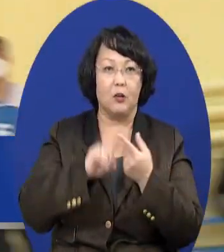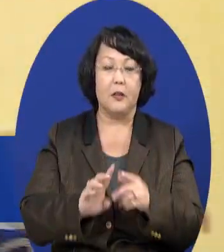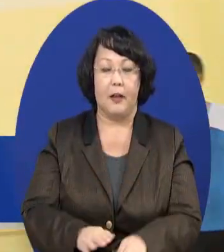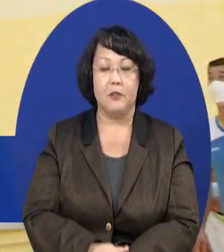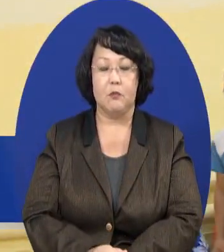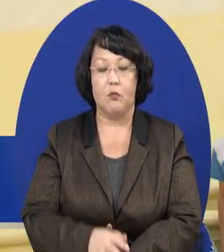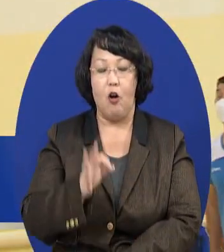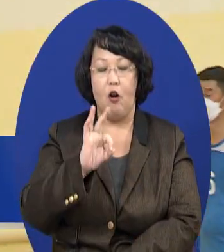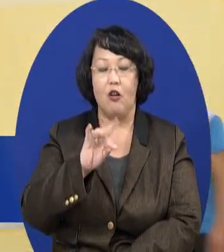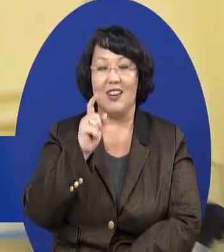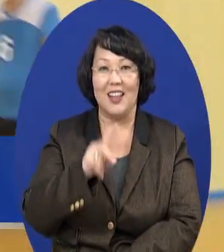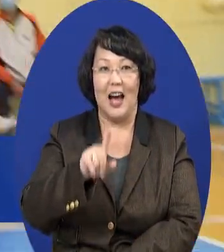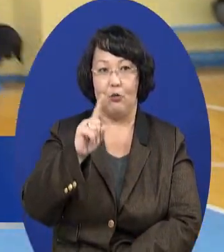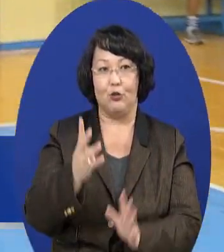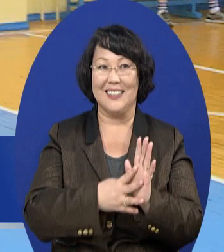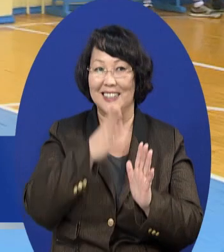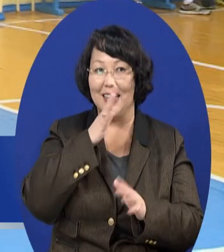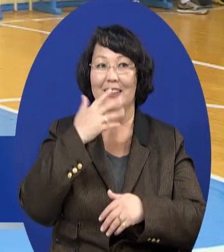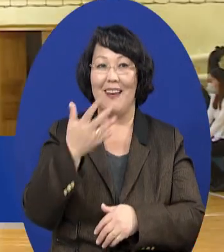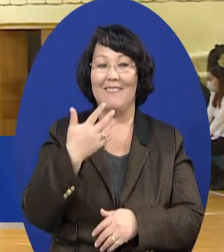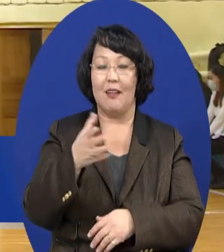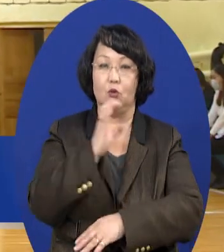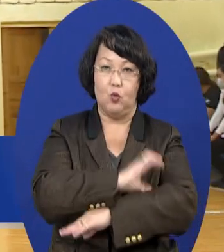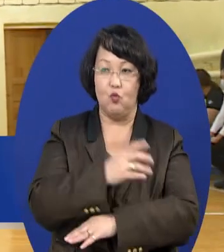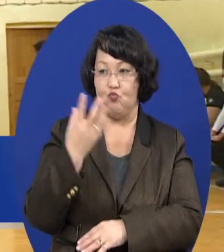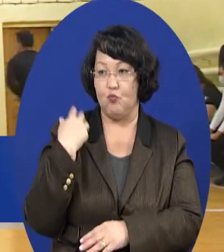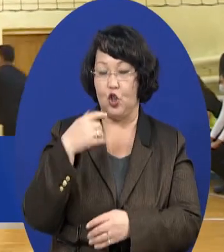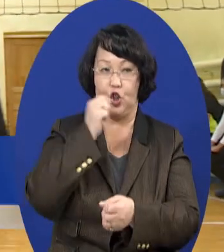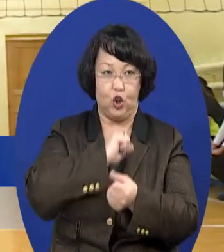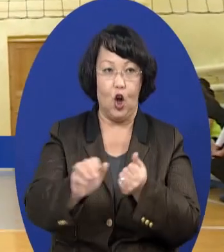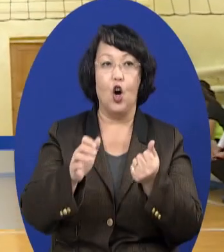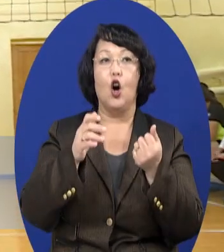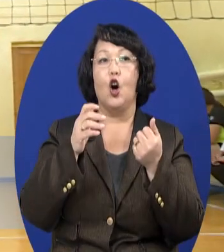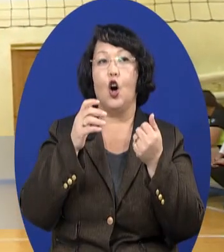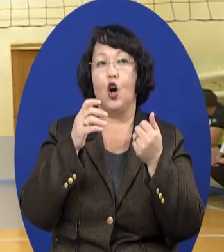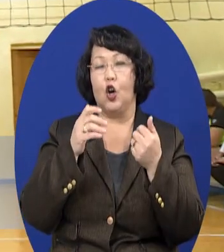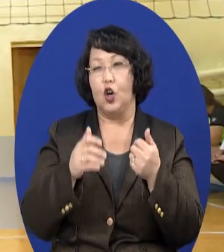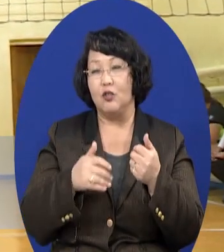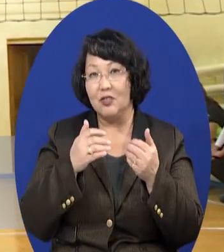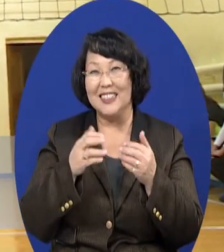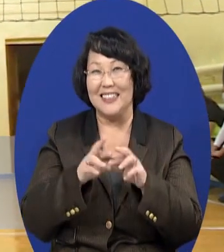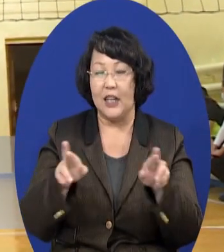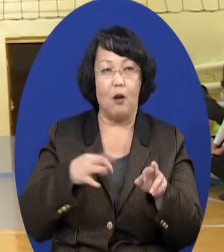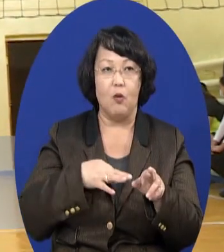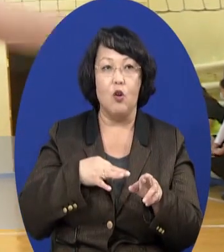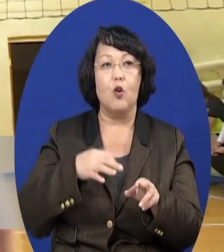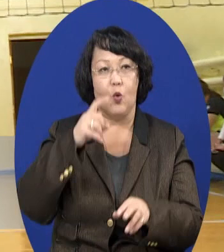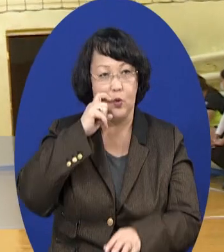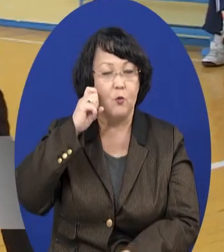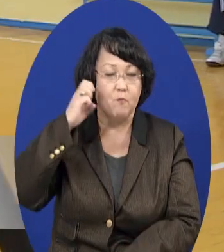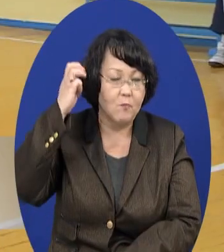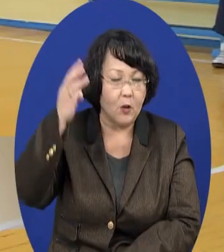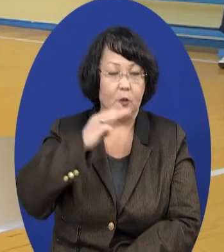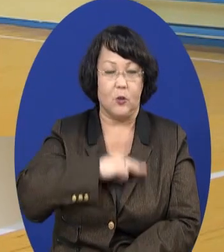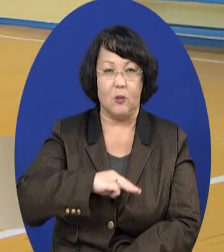Оргил одоо 19 настай 55 дугаар дунд сургуулийг энэ хавар төгссөн. Хөгжлийн ялгаатайч түүний хүсэл мөрөөдөлтөд хүрэхин төлөө